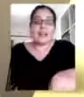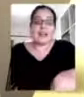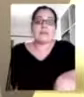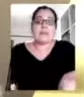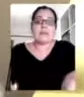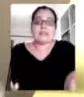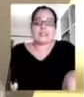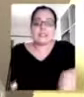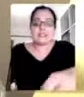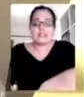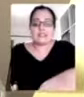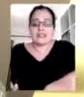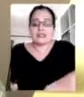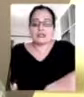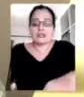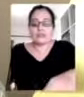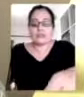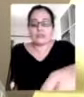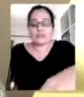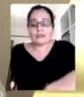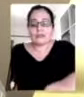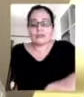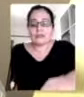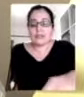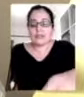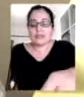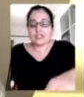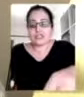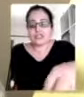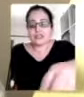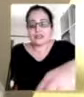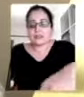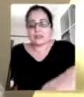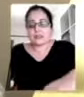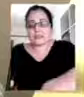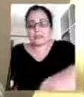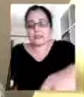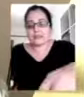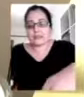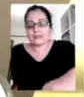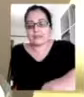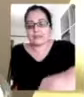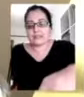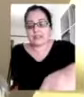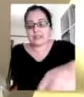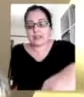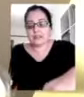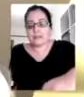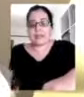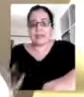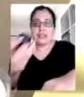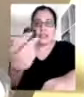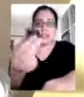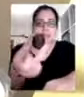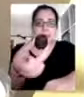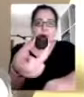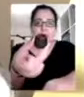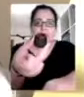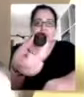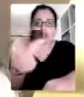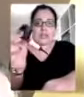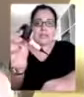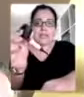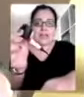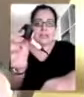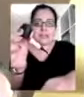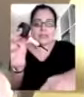Aynen. Acaba bu arada hani şunu da nasıl dolduruyorum aradan çıkarsak mı? Bu sefer ne yapacağız? Nasıl yapacağım? İlk pipo